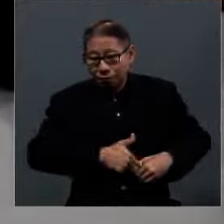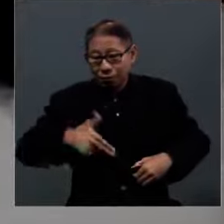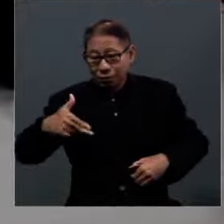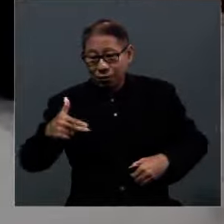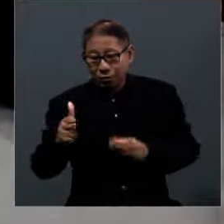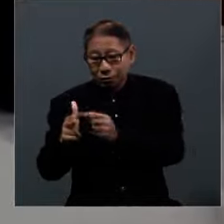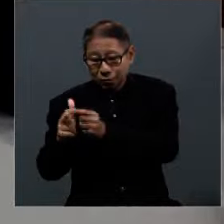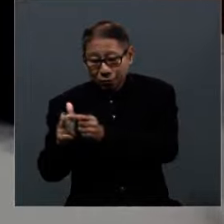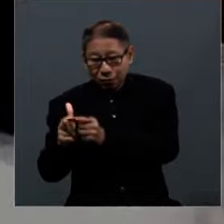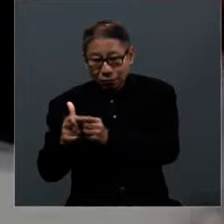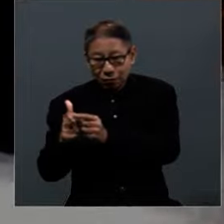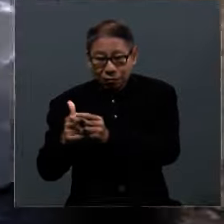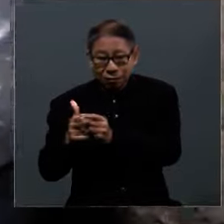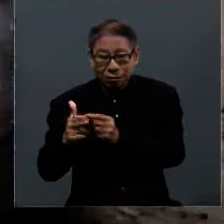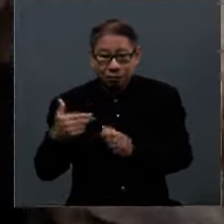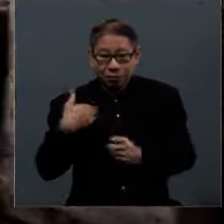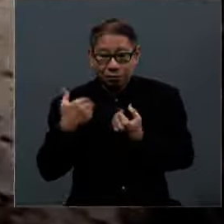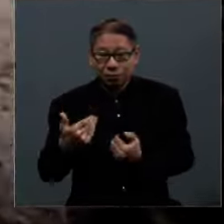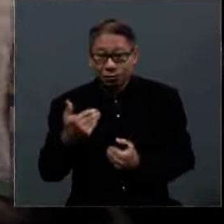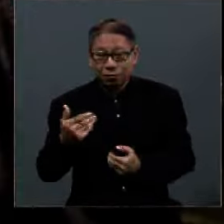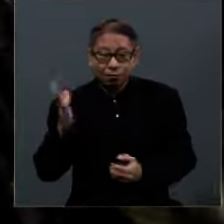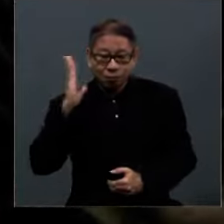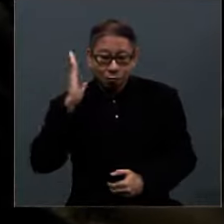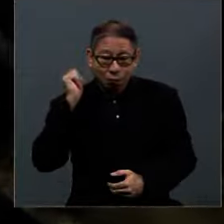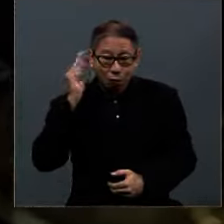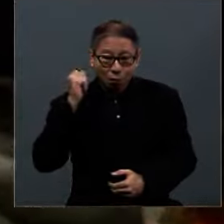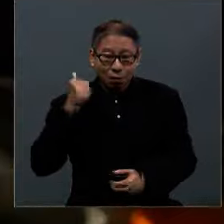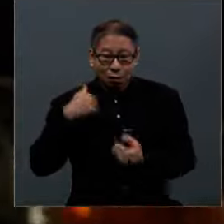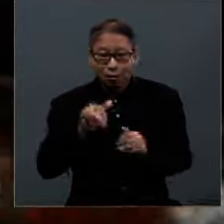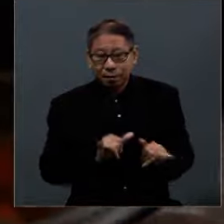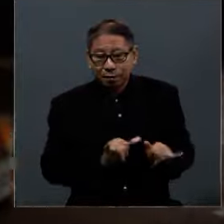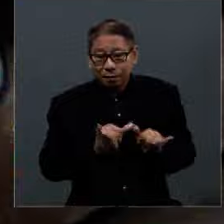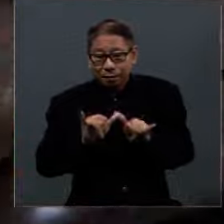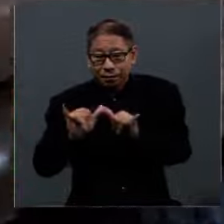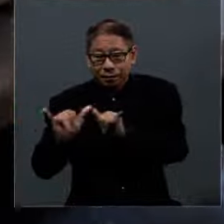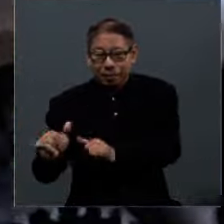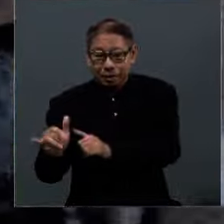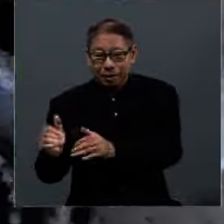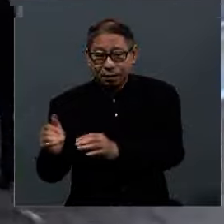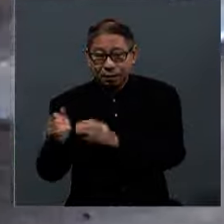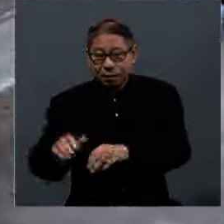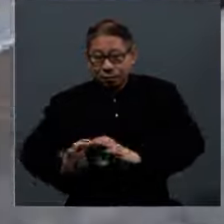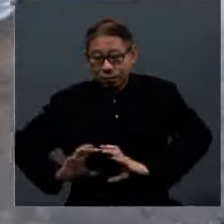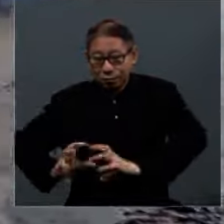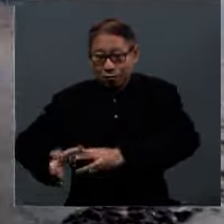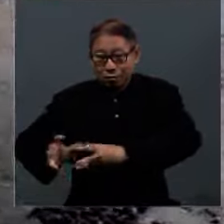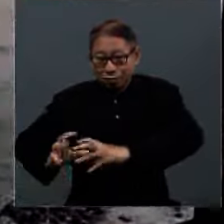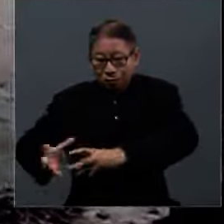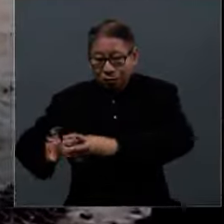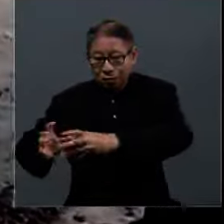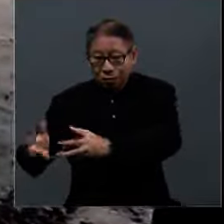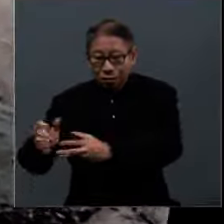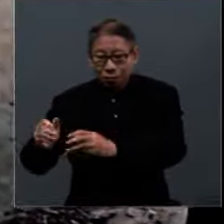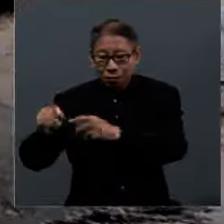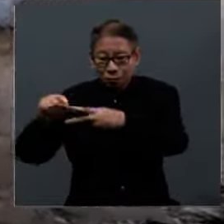บรรจุอยู่ในรังเพลิงแล้วด้วยนะครับเอ่อส่วนพ่อนะที่บอกว่าให้เคลื่อนย้ายตู้เซฟเนี่ยเาใช้วิธีกลิ้งตู้เซฟแทนนะจากชั้นบน